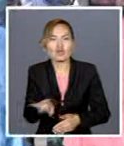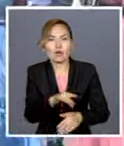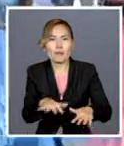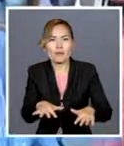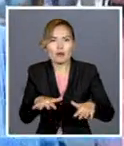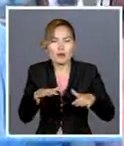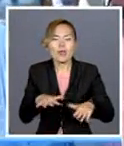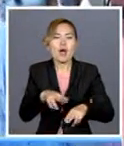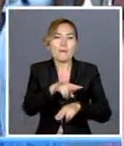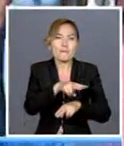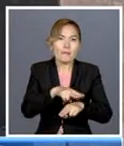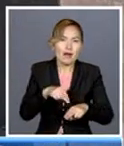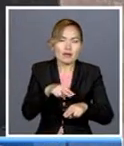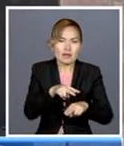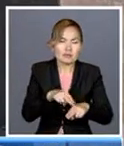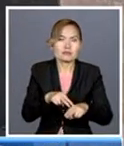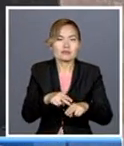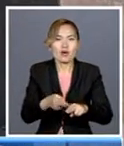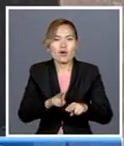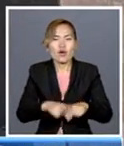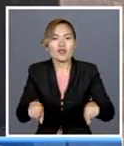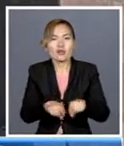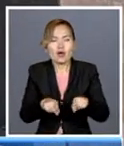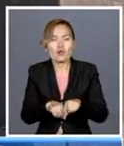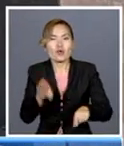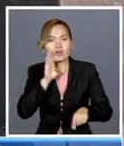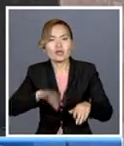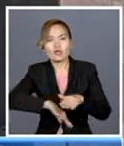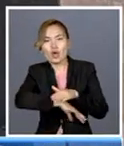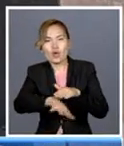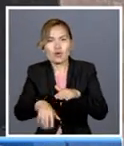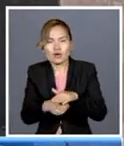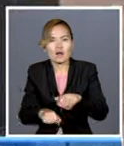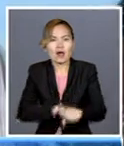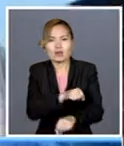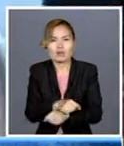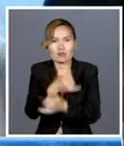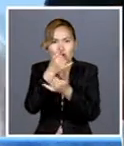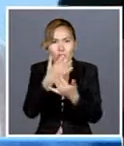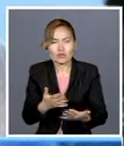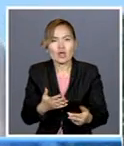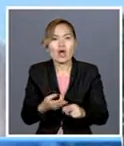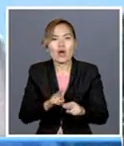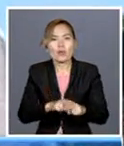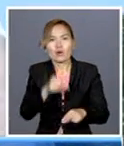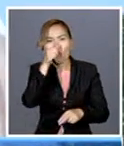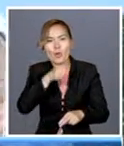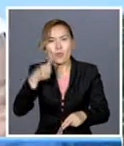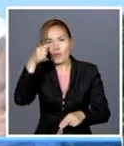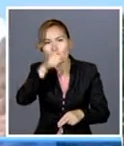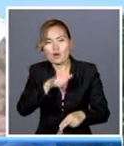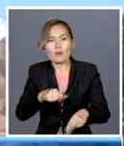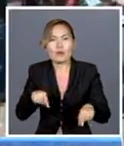полициясы да алып қашу тәжірибесіне тосқауыл қоюға күш салып отыр. Бірақ нәтиже шамалы. Ал Human Rights Watch ұйымының былтырғы дерегінше,